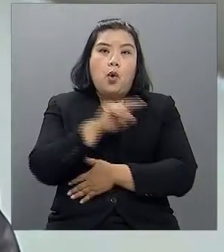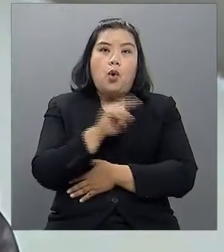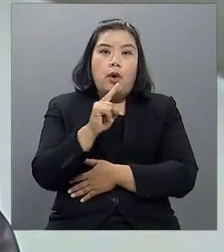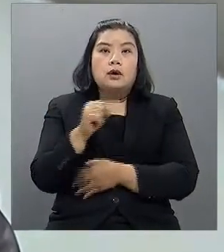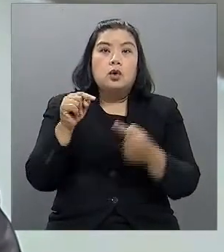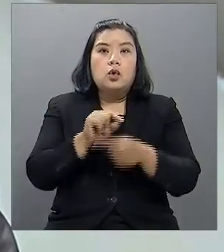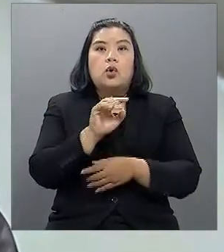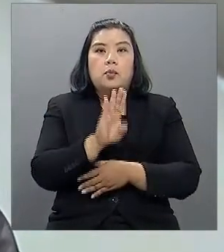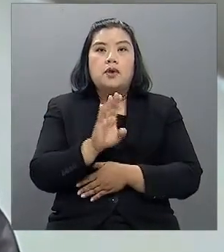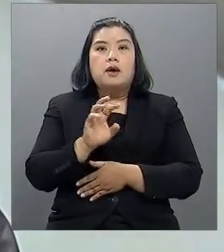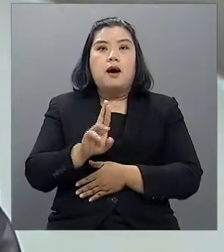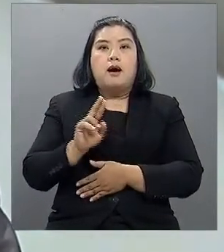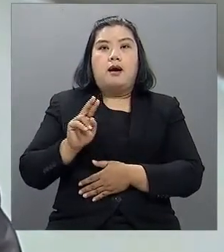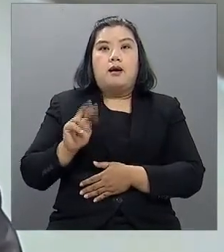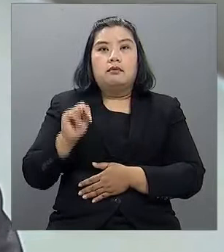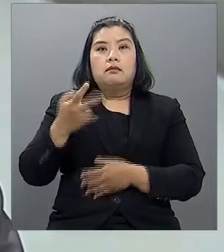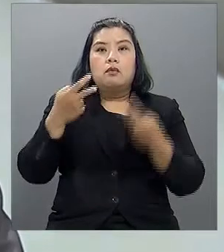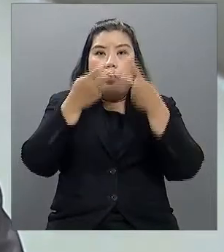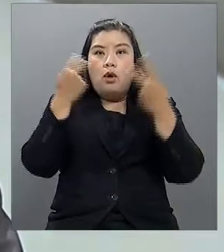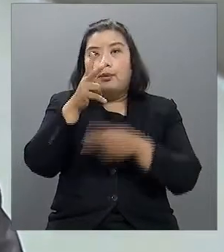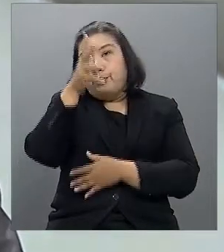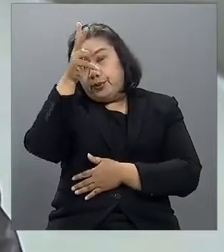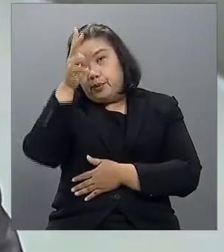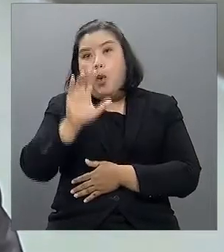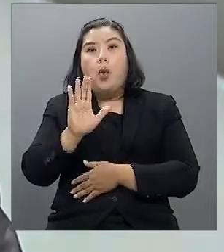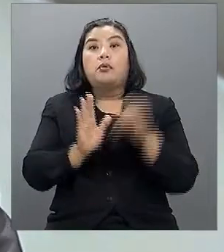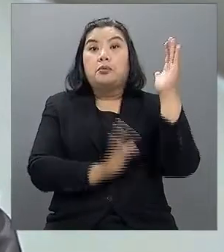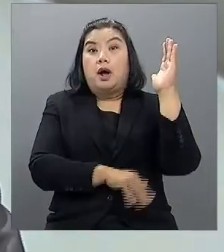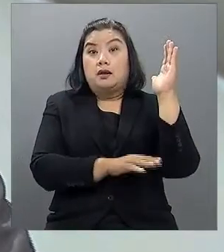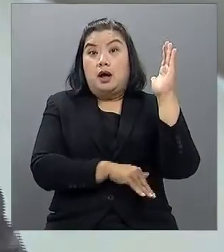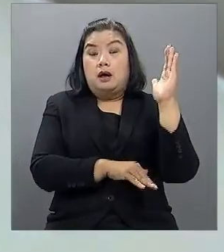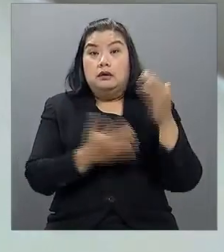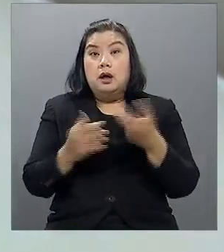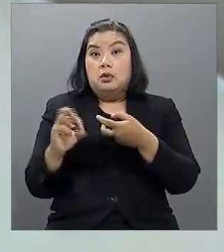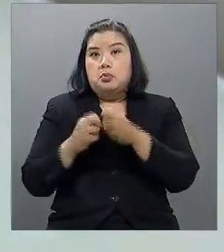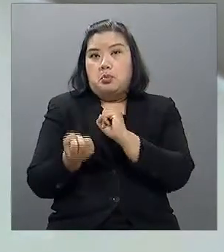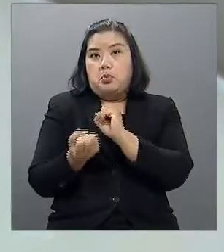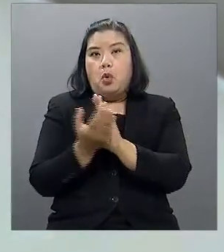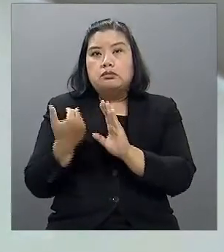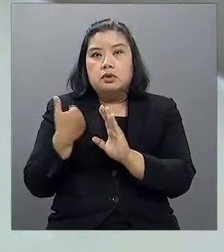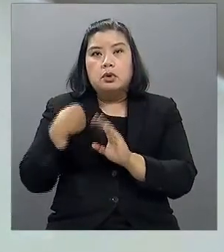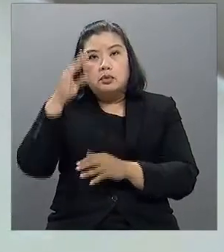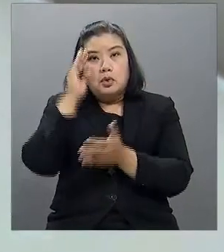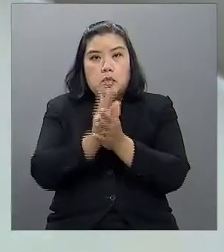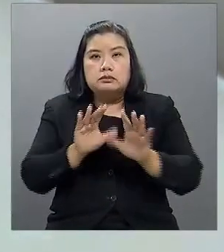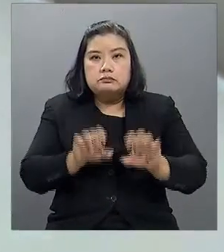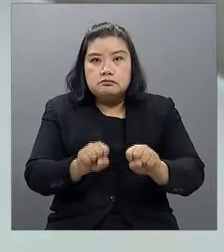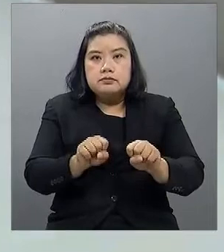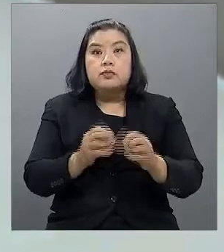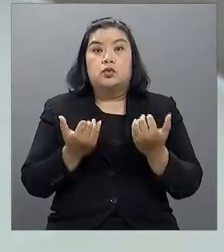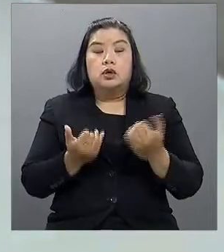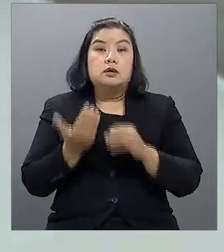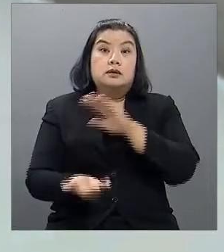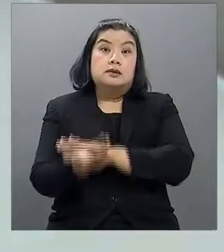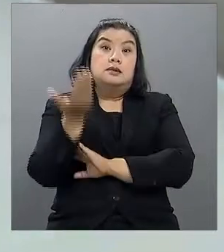หรือว่าอาจจะเป็นการตอบโต้เจ้าหน้าที่หลังจากที่ถูกกดดันอย่างต่อเนื่องนะครับล่าสุดนะครับเมื่อช่วงเช้าที่ผ่านมาก็ยังพบผู้ก่อ